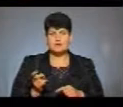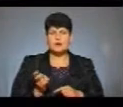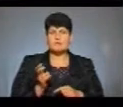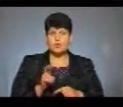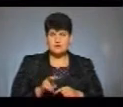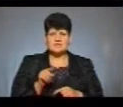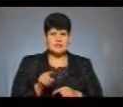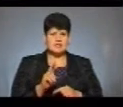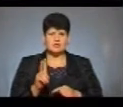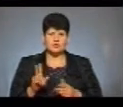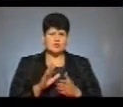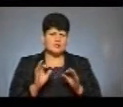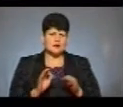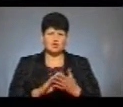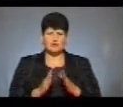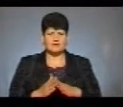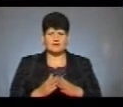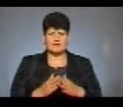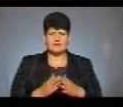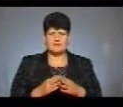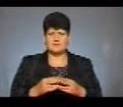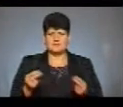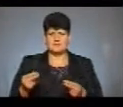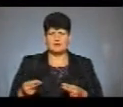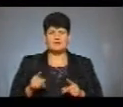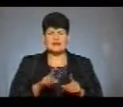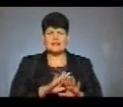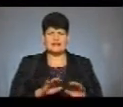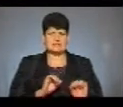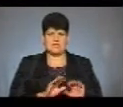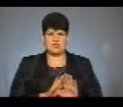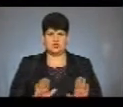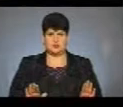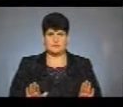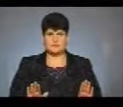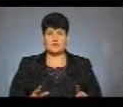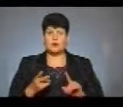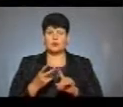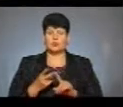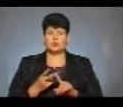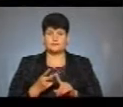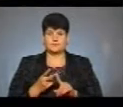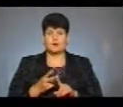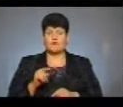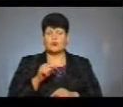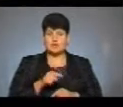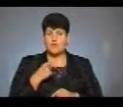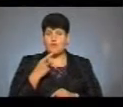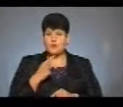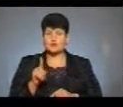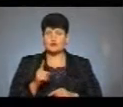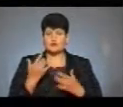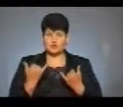ніхто з нею ніяких трудових договорів не оформляє, і вона не захищена зовсім. Друге – вони говорять, якщо сьогодні